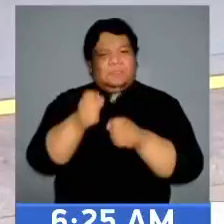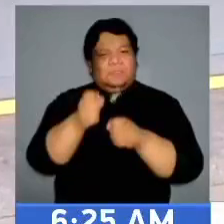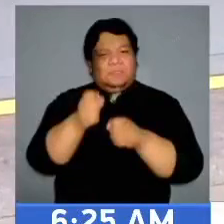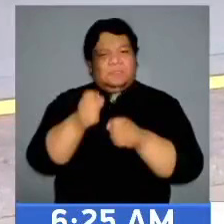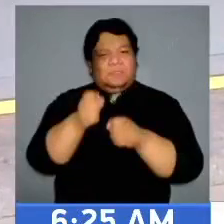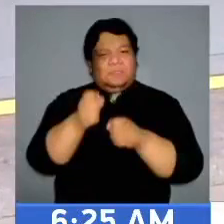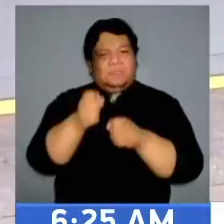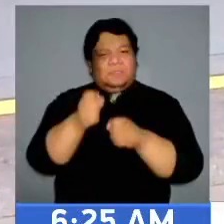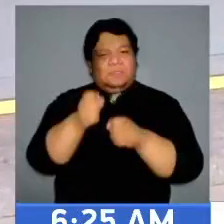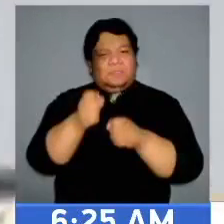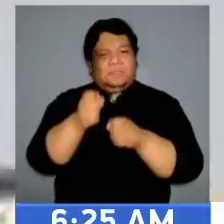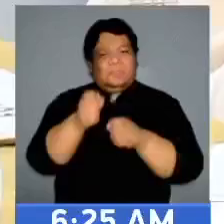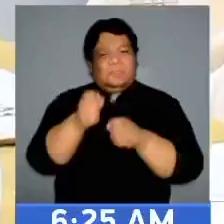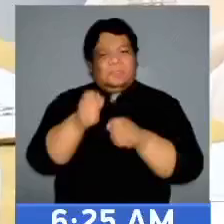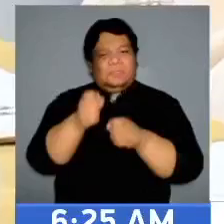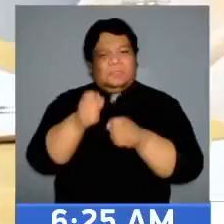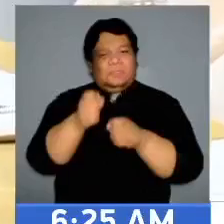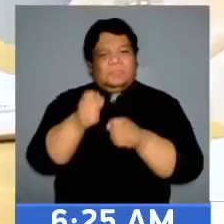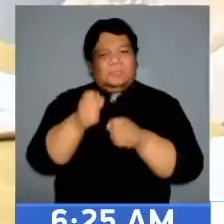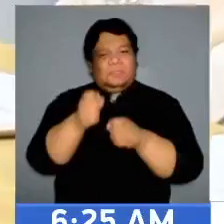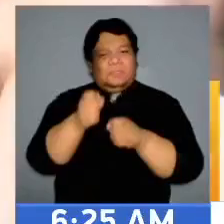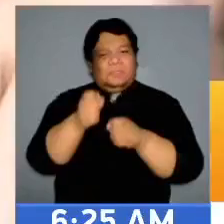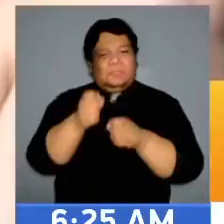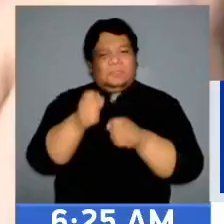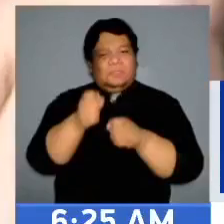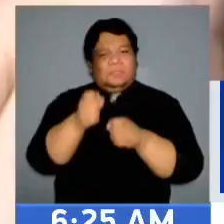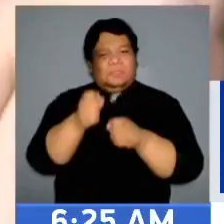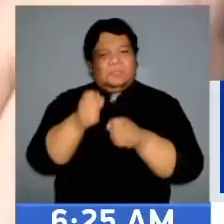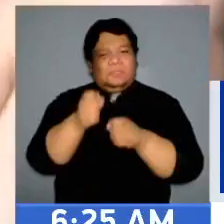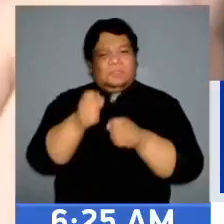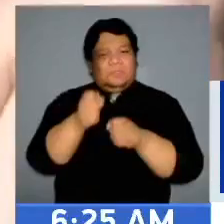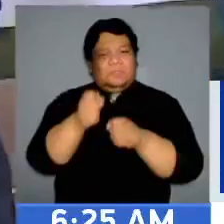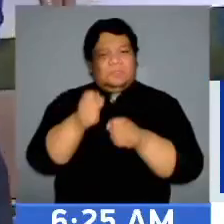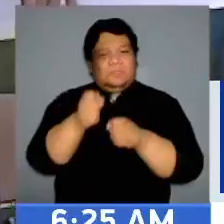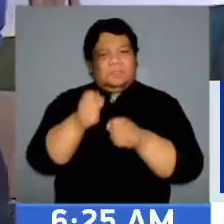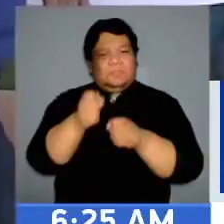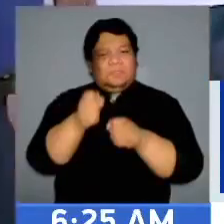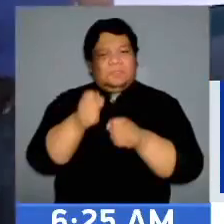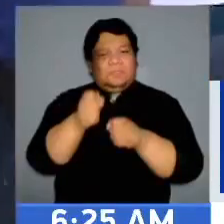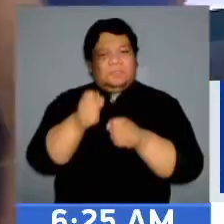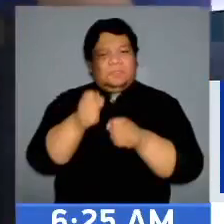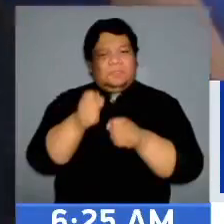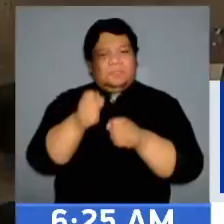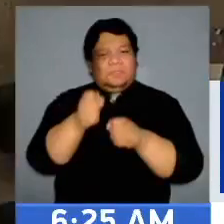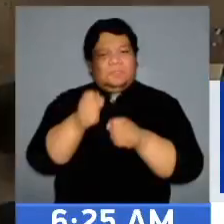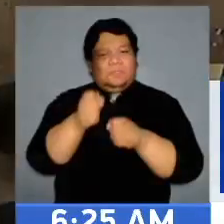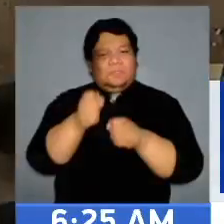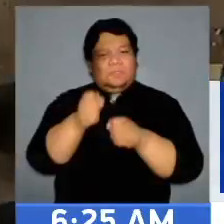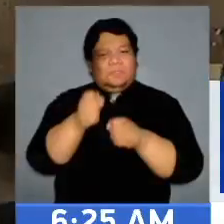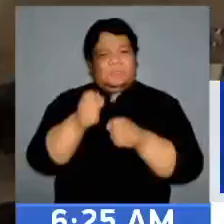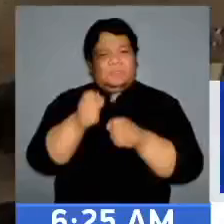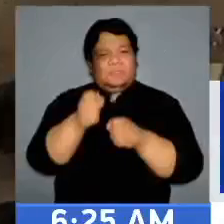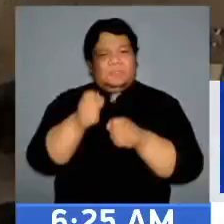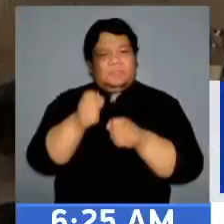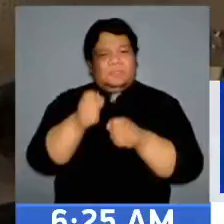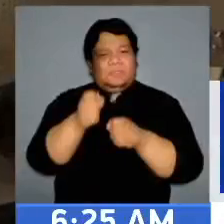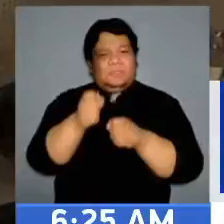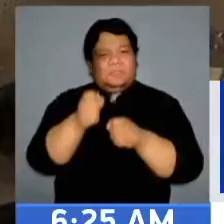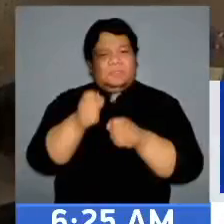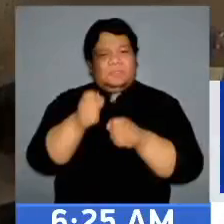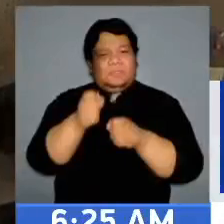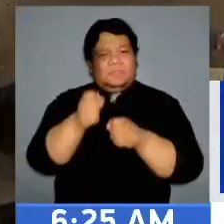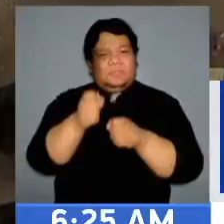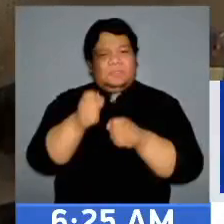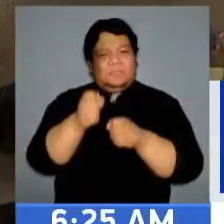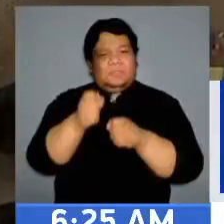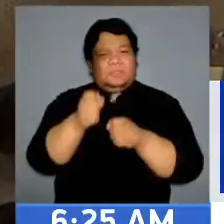Barbie Forteza, Sanya Lopez, David Licaoco at Alden Richards. Ang Pulang Araw ay tungkol sa mga pangyayari noong Japanese occupation